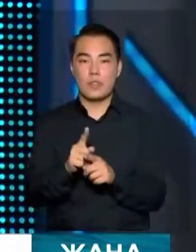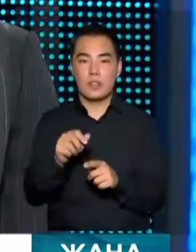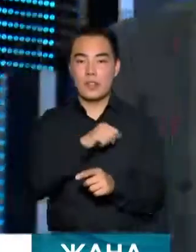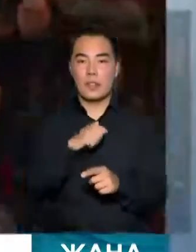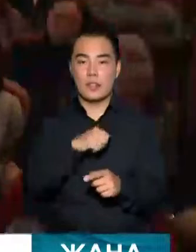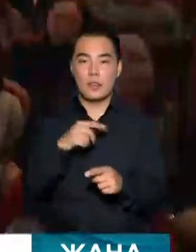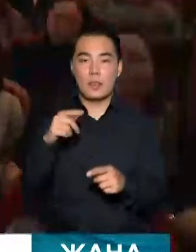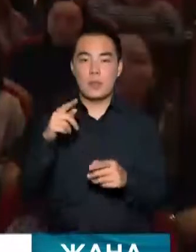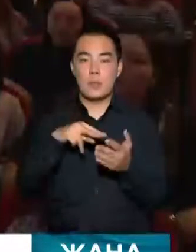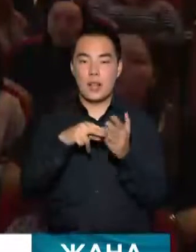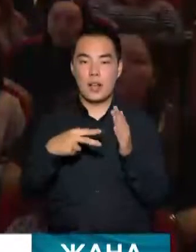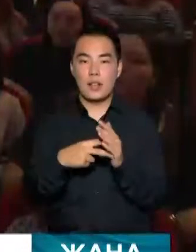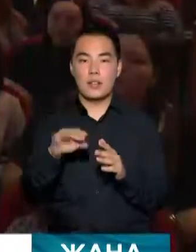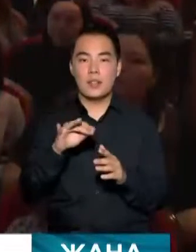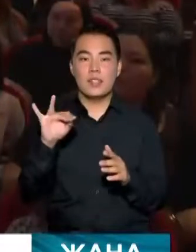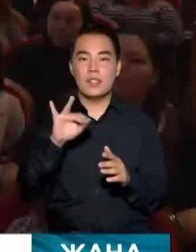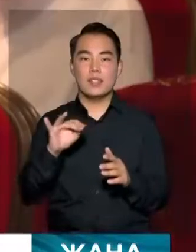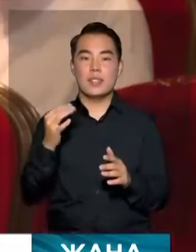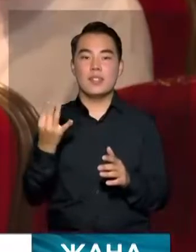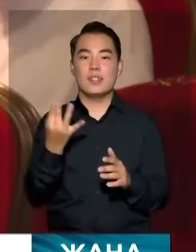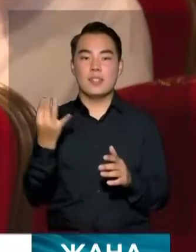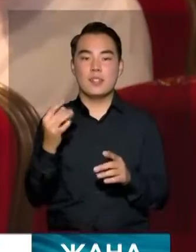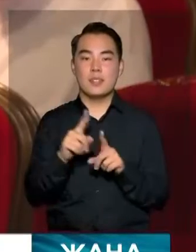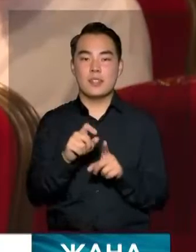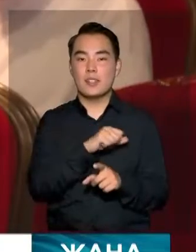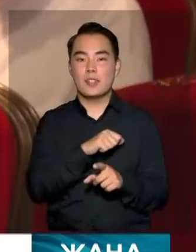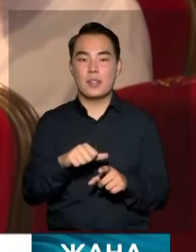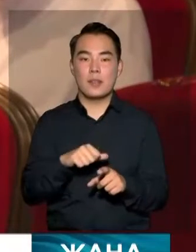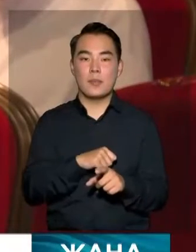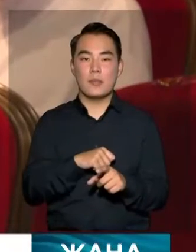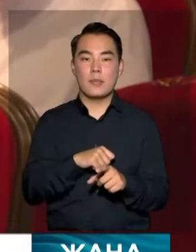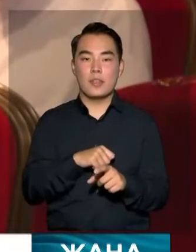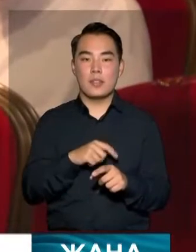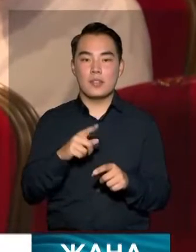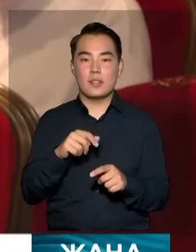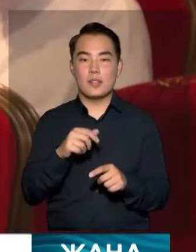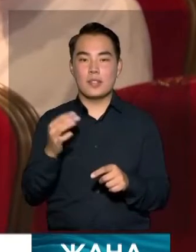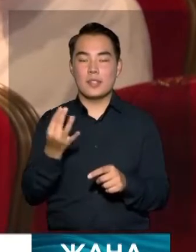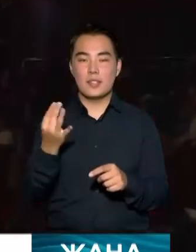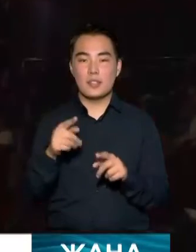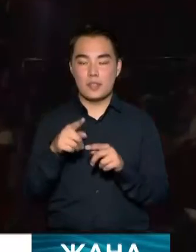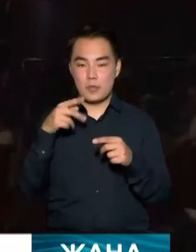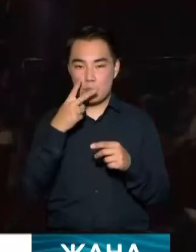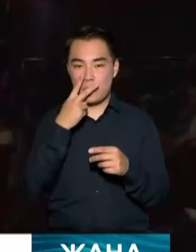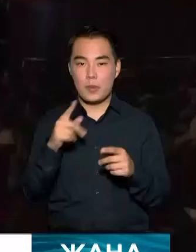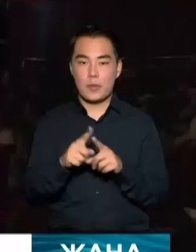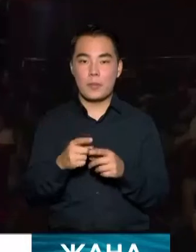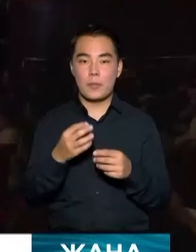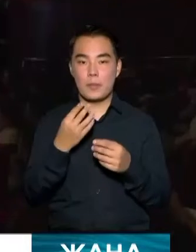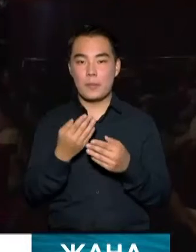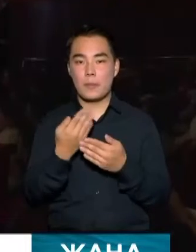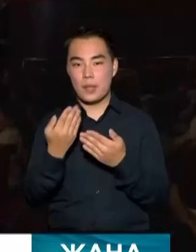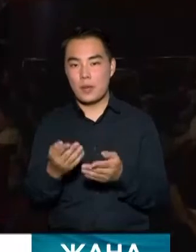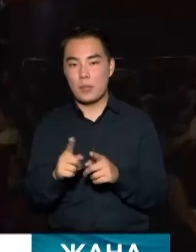салады. Сондықтан кез келген адам бұл жерден өзіне қажеттісін табады дейді ұйымдастырушылар. Ал 2007